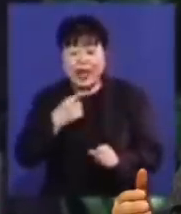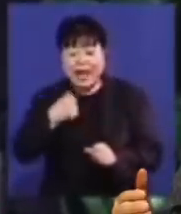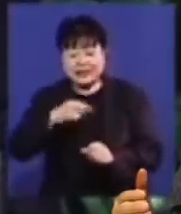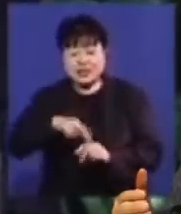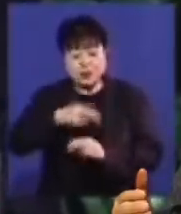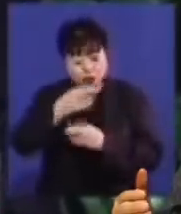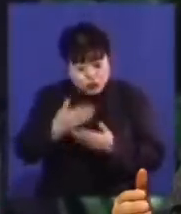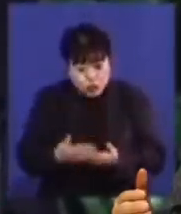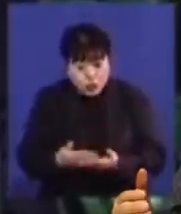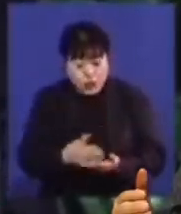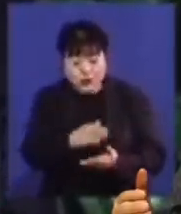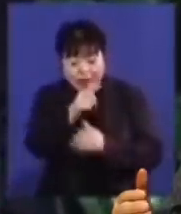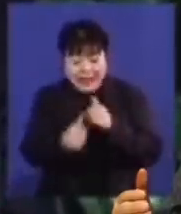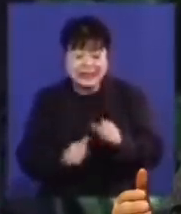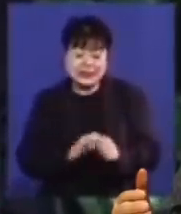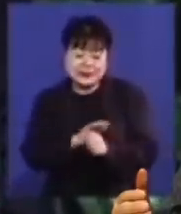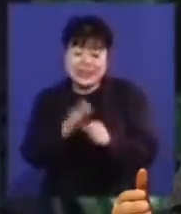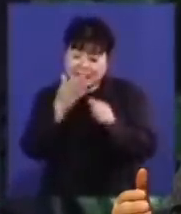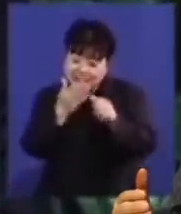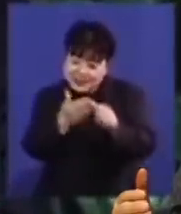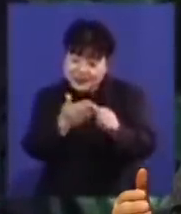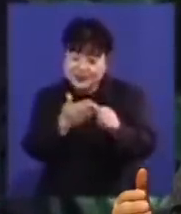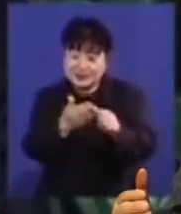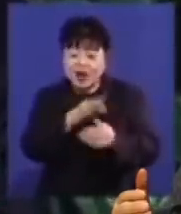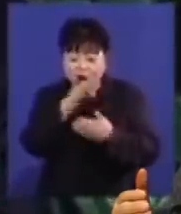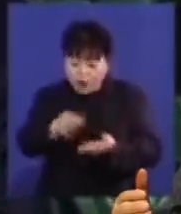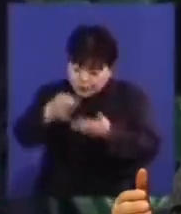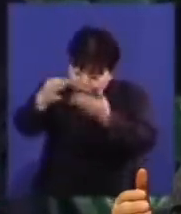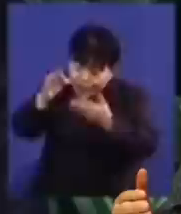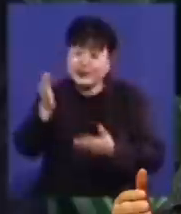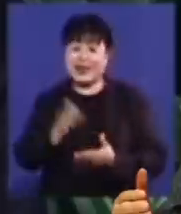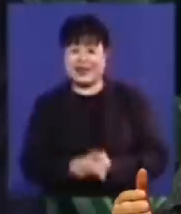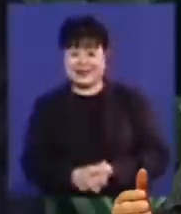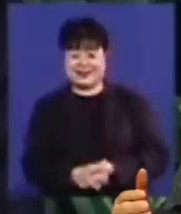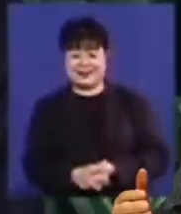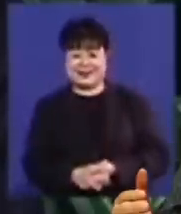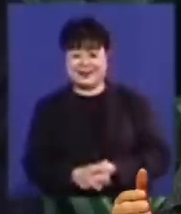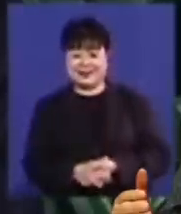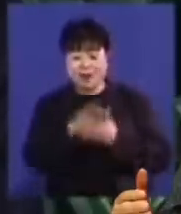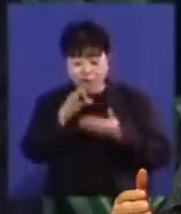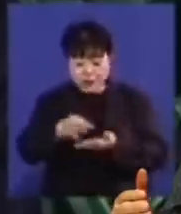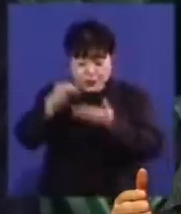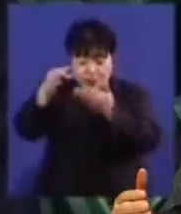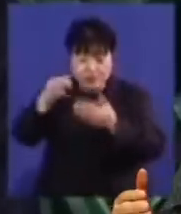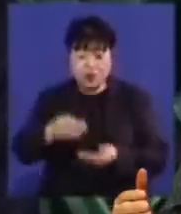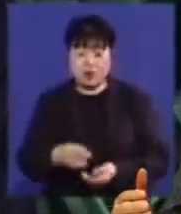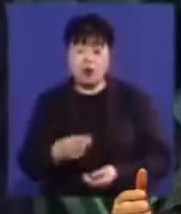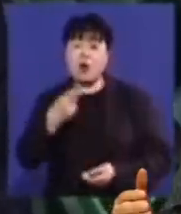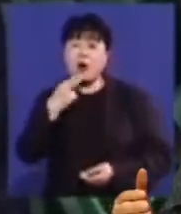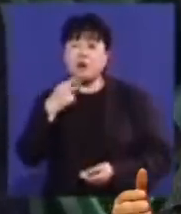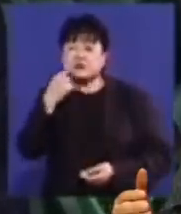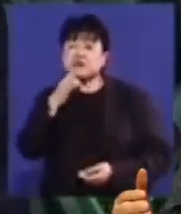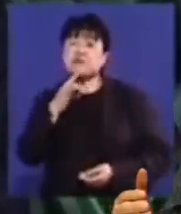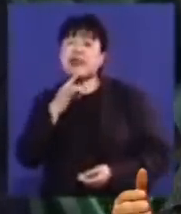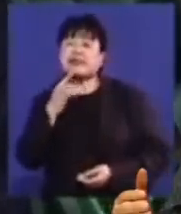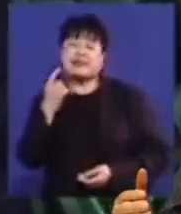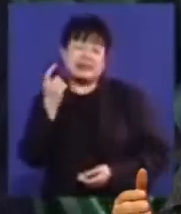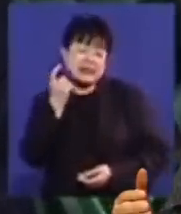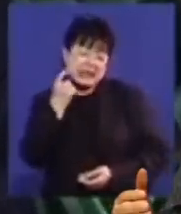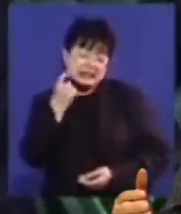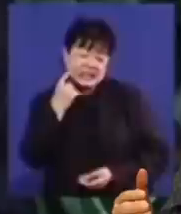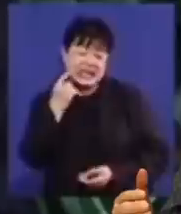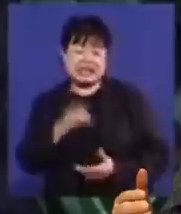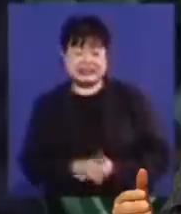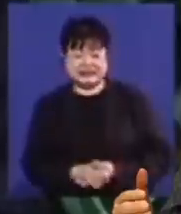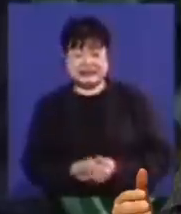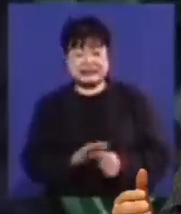우리도 하나님을 이처럼 사랑하면 드리는 것입니다. 드리는 것이 입술로만 사랑한다는 것, 그것은